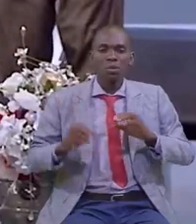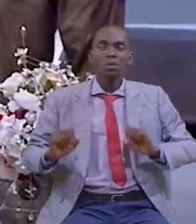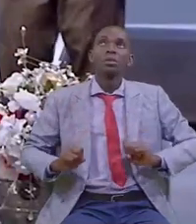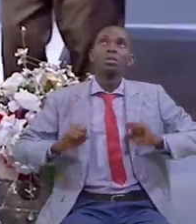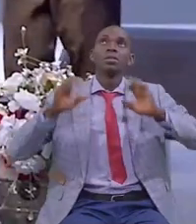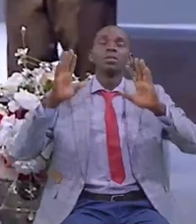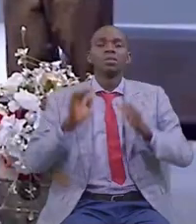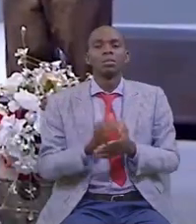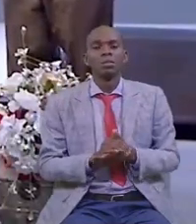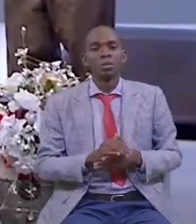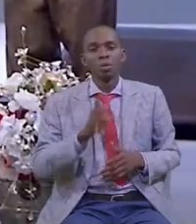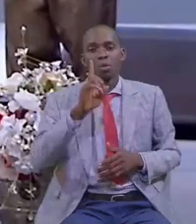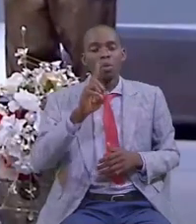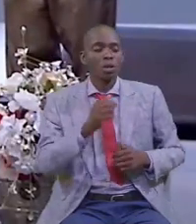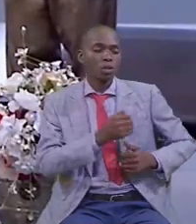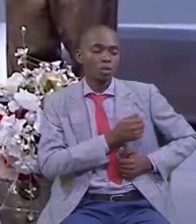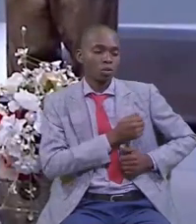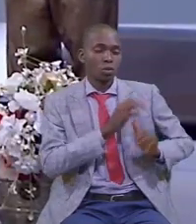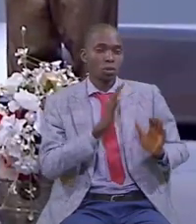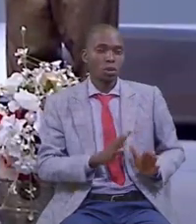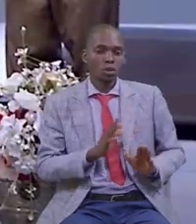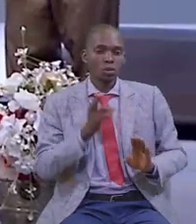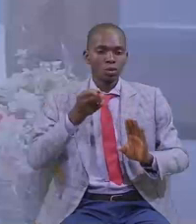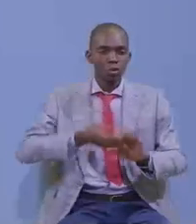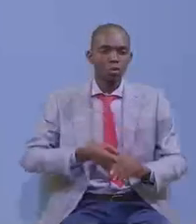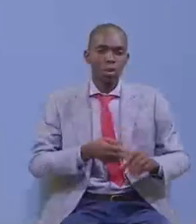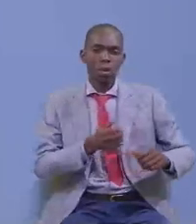Un soldat se joint à l'armée